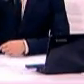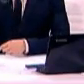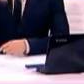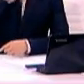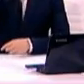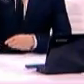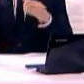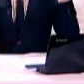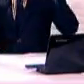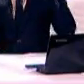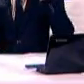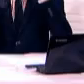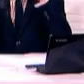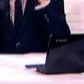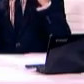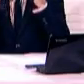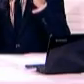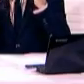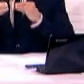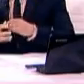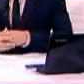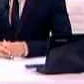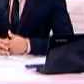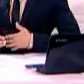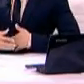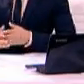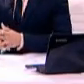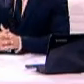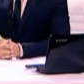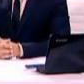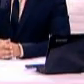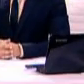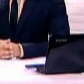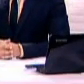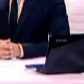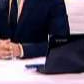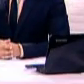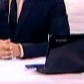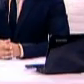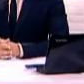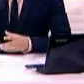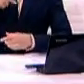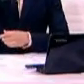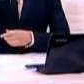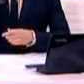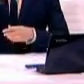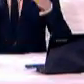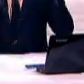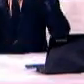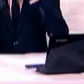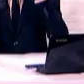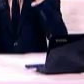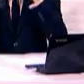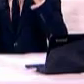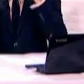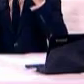นะ ท่านผู้ชมเห็นไหมคะที่ตรงนี้ค่ะคุณป้าแบบมันมากเลยนะครับแต่พอเวลาจับประสิทธิ์บอกว่าเนี่ยไอ้นาขังโคก